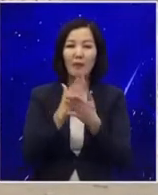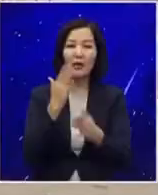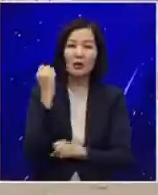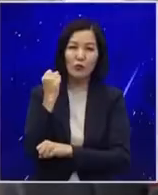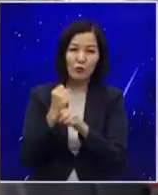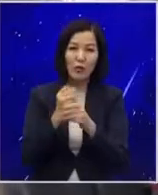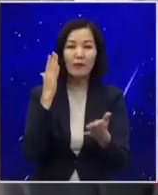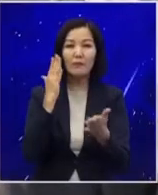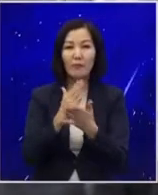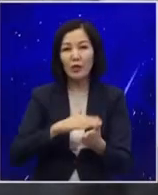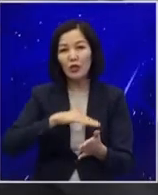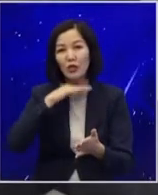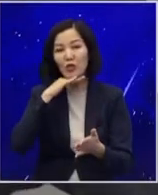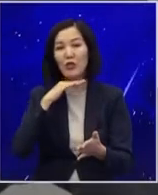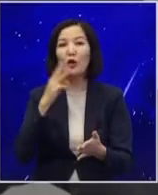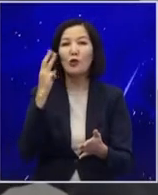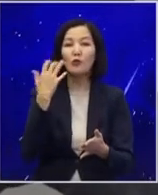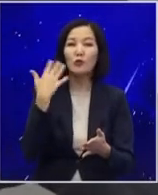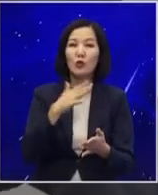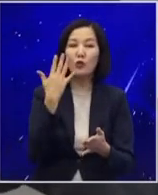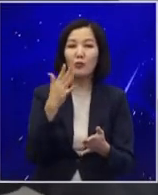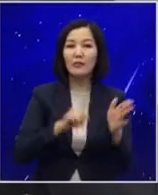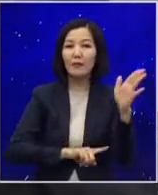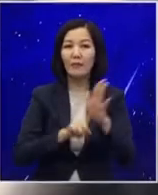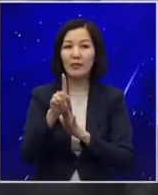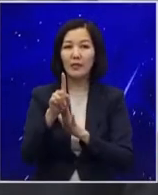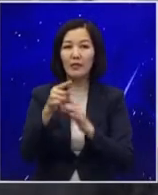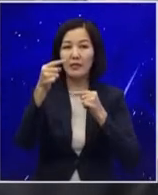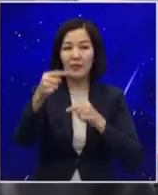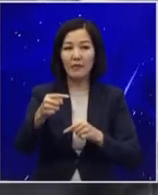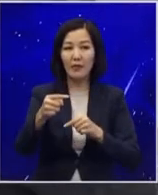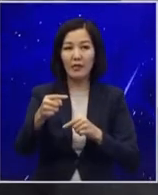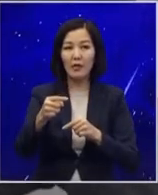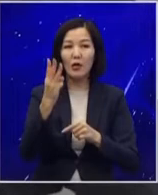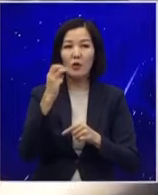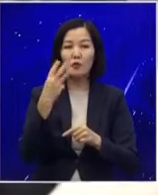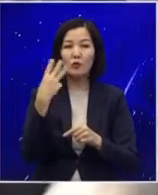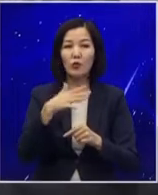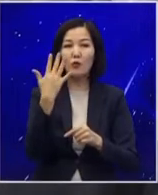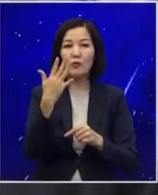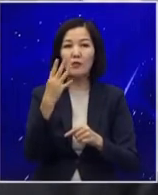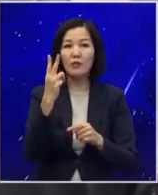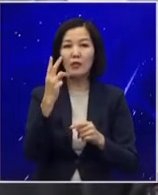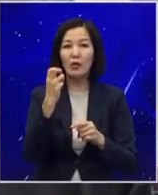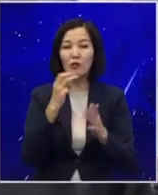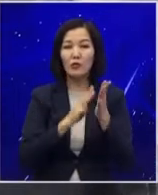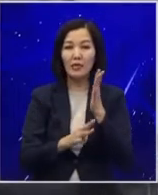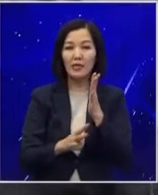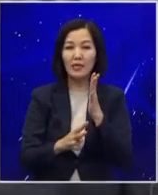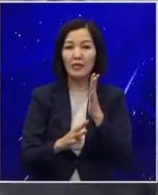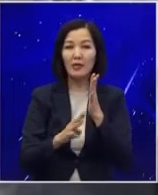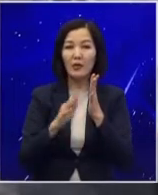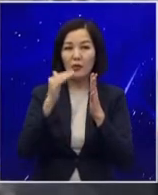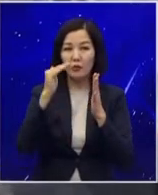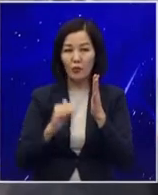жеткілікті. 355-тен басталады резервуардан диаметрі. Одан кейін 355-тен келіп 280-ге түседі, 280-ден келеді